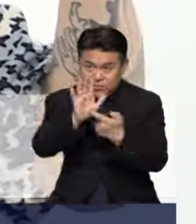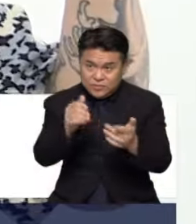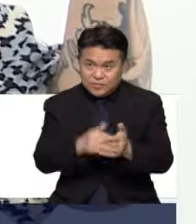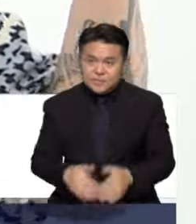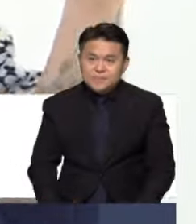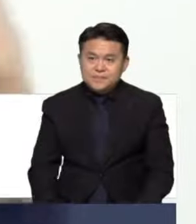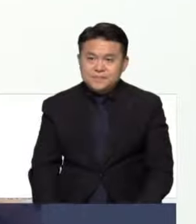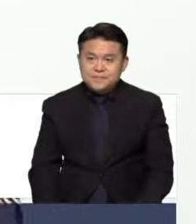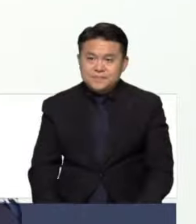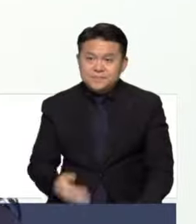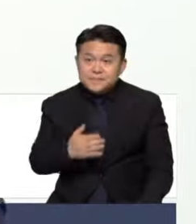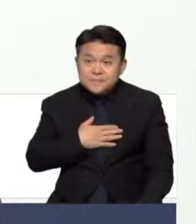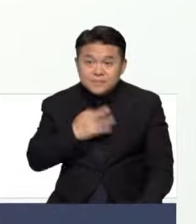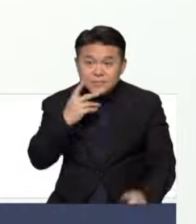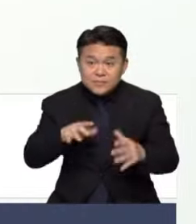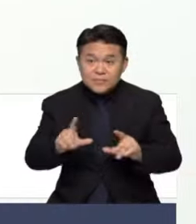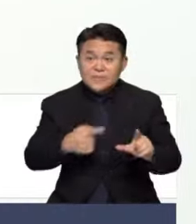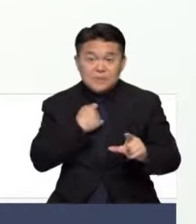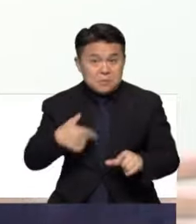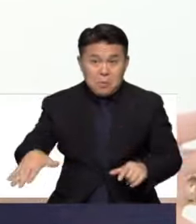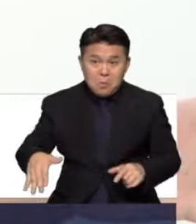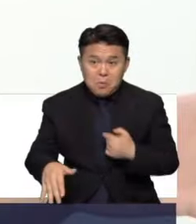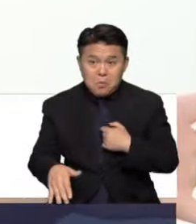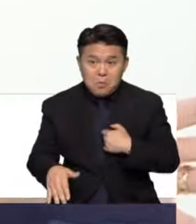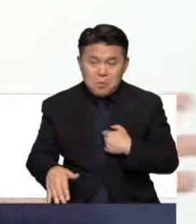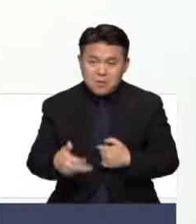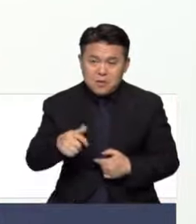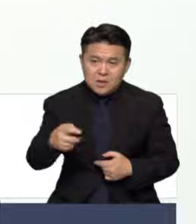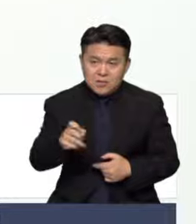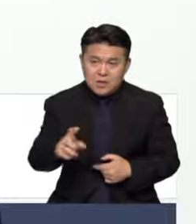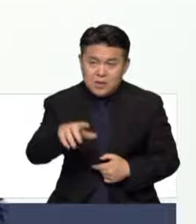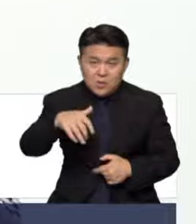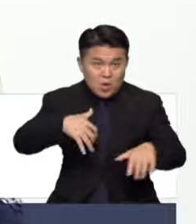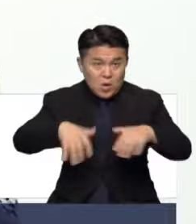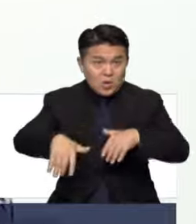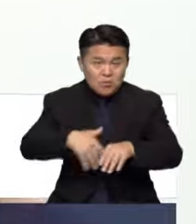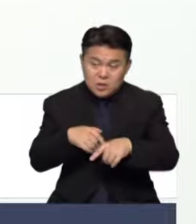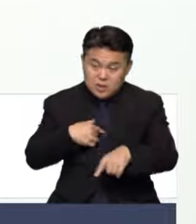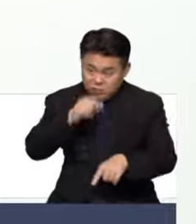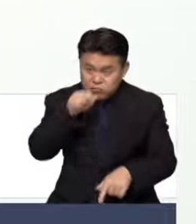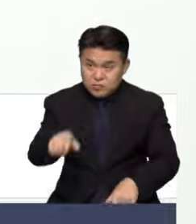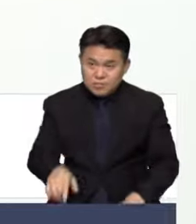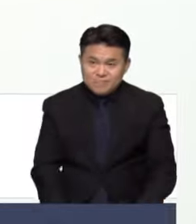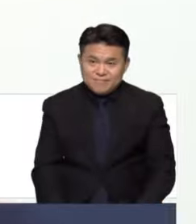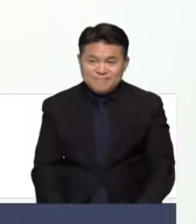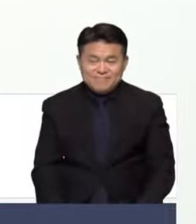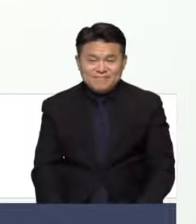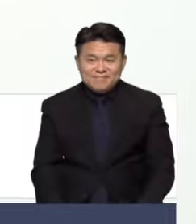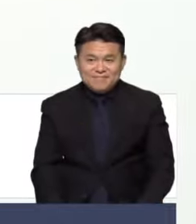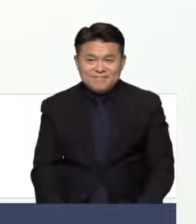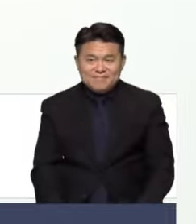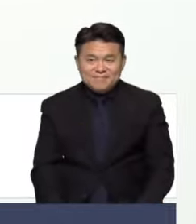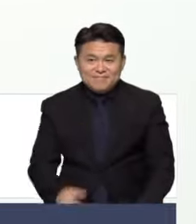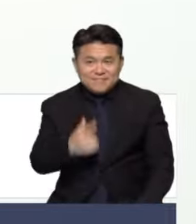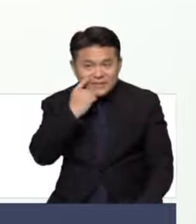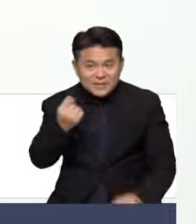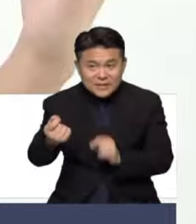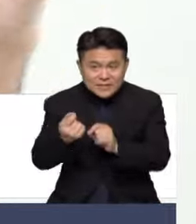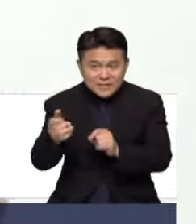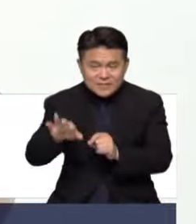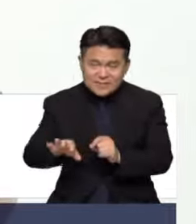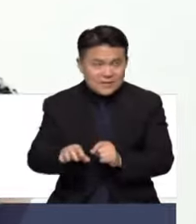모토모토 아메리카에 아메리카의 캘리포니아의 컬처였다리 스트리트의 문화였다리가 모토모토